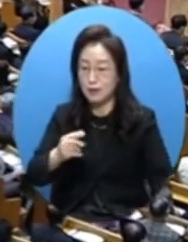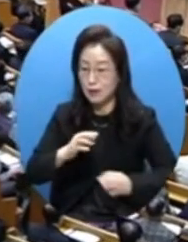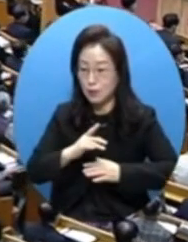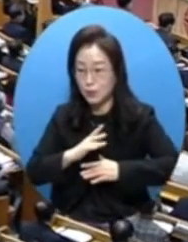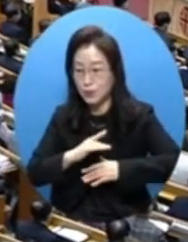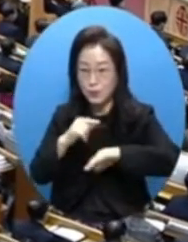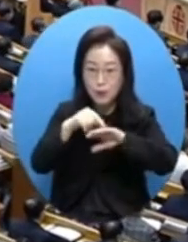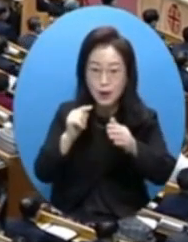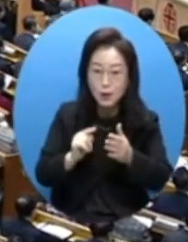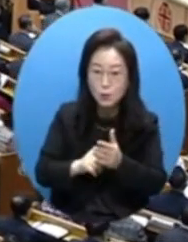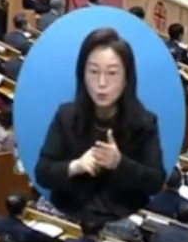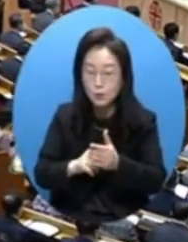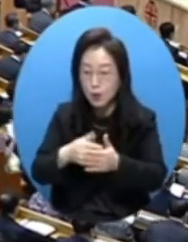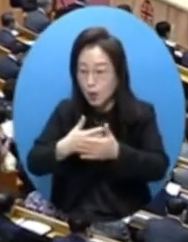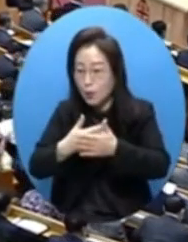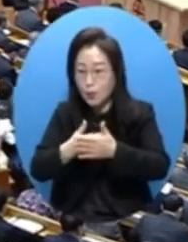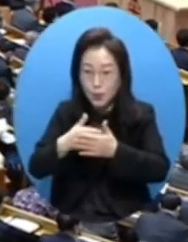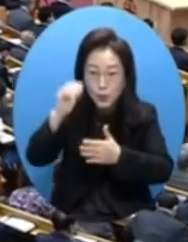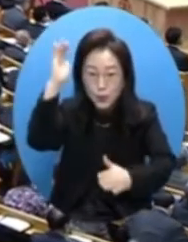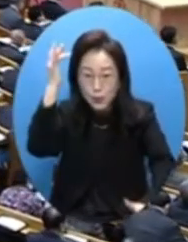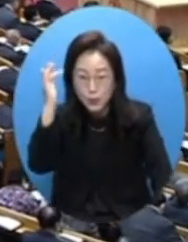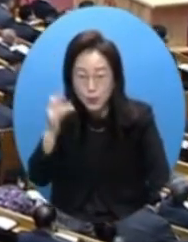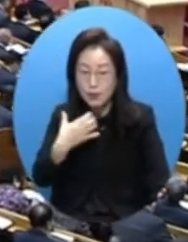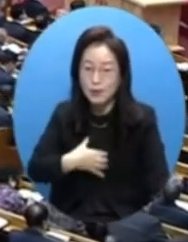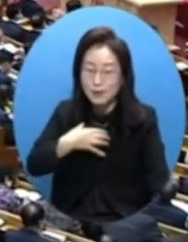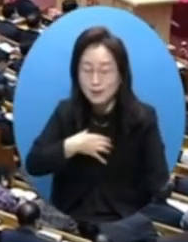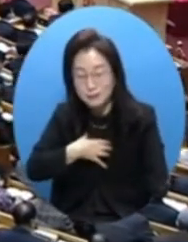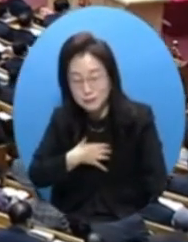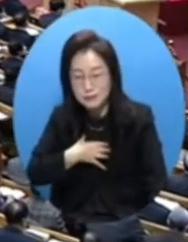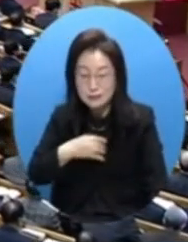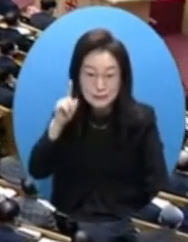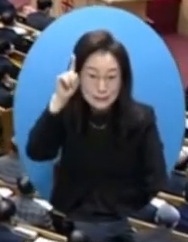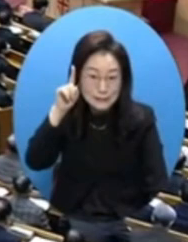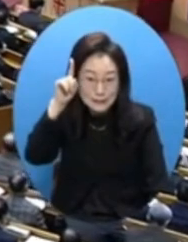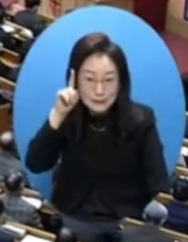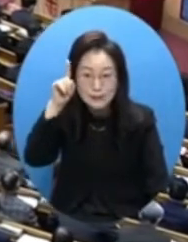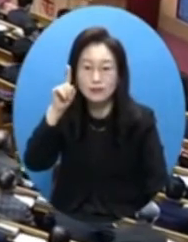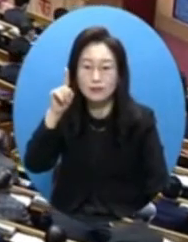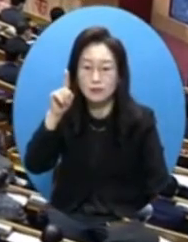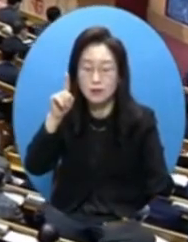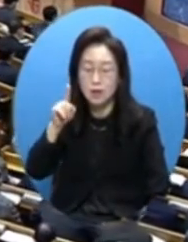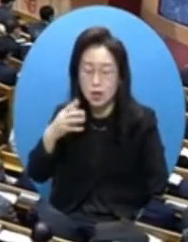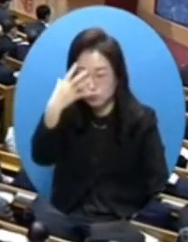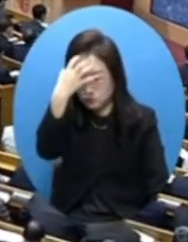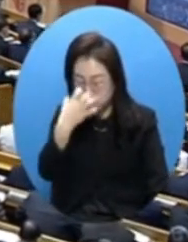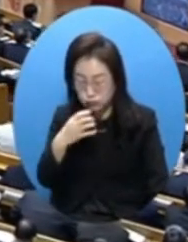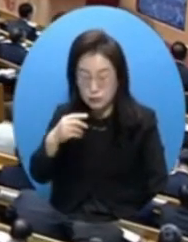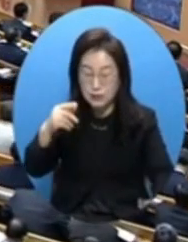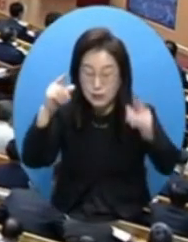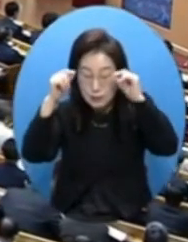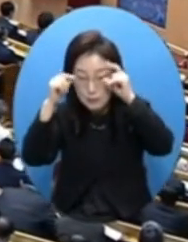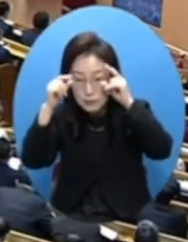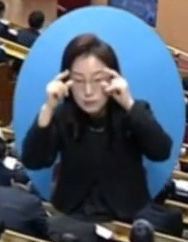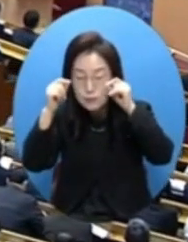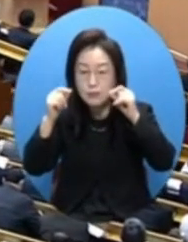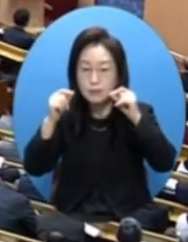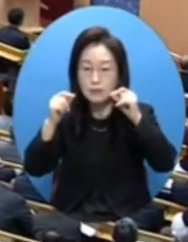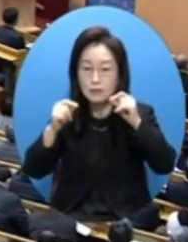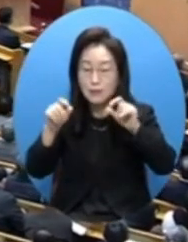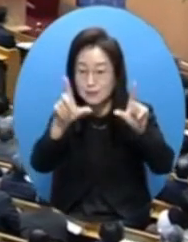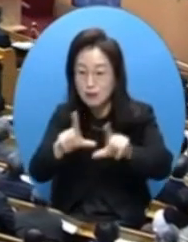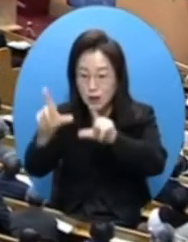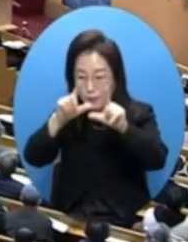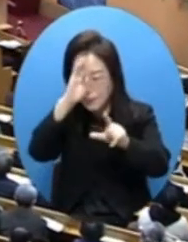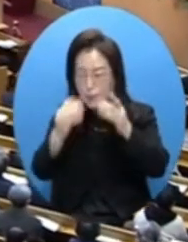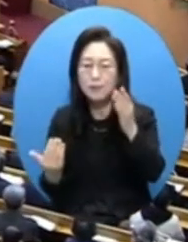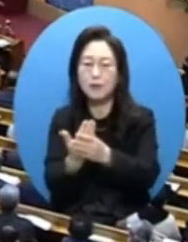마음에 불안과 초조, 염려와 근심, 걱정, 스트레스를 가져오고 우울증을 가져오고 불면증을 가져오고 우리의 삶을 병들게